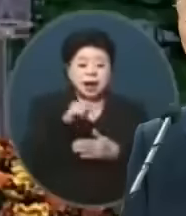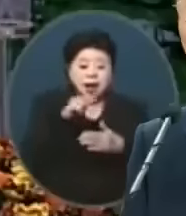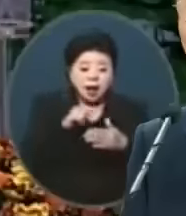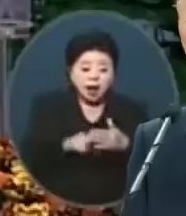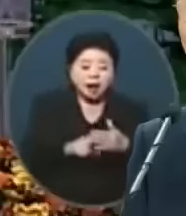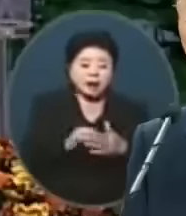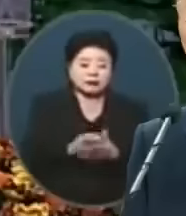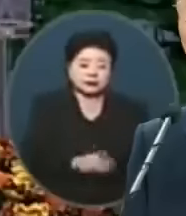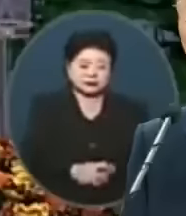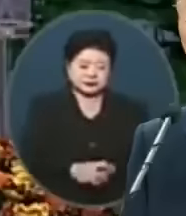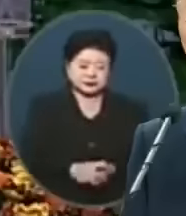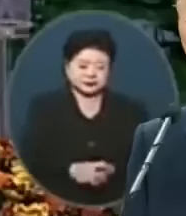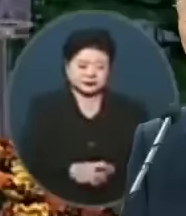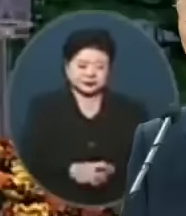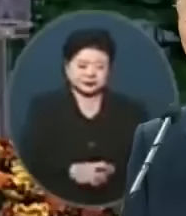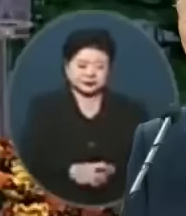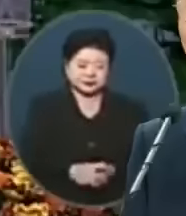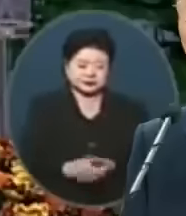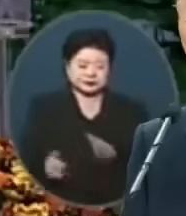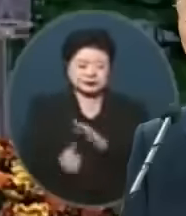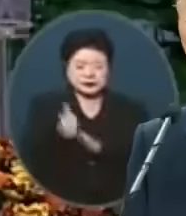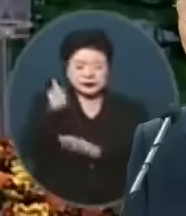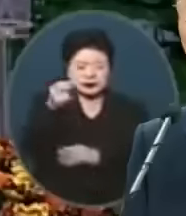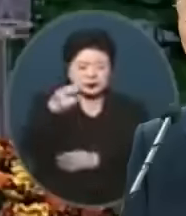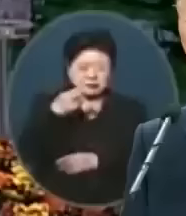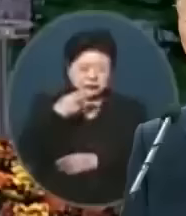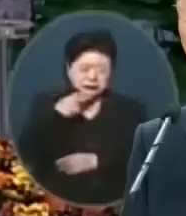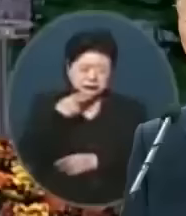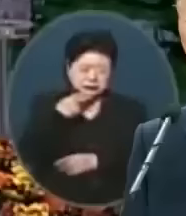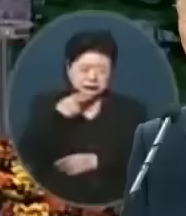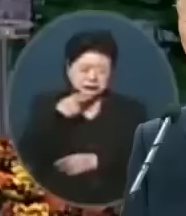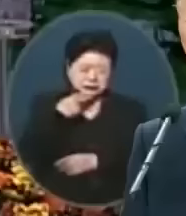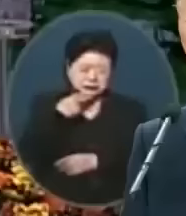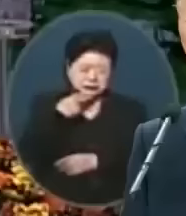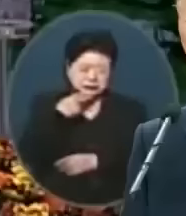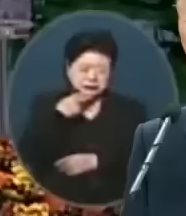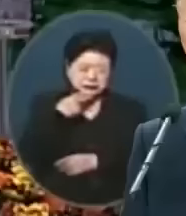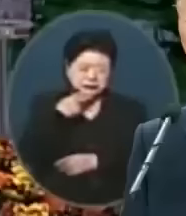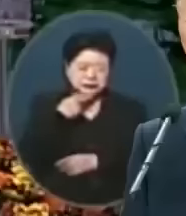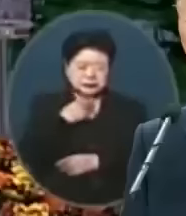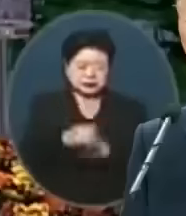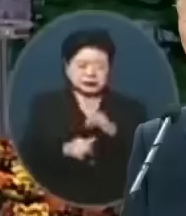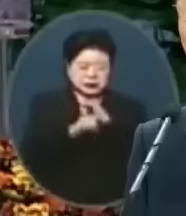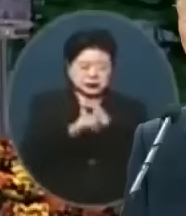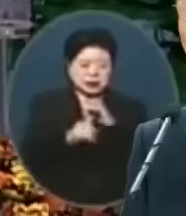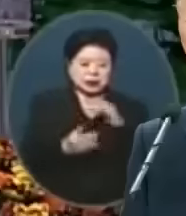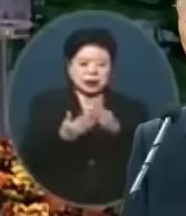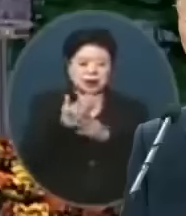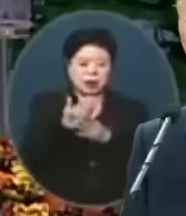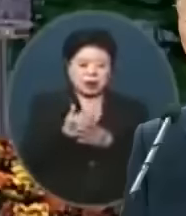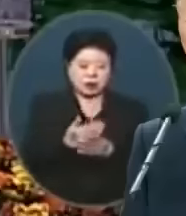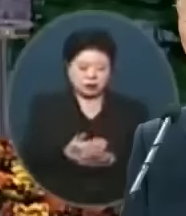기쁨이 메마르고 모든 희망을 잃어버리니까 이렇게 극단적인 행동을 하게 되는 것입니다.